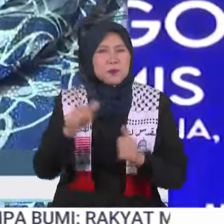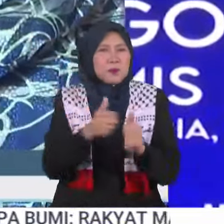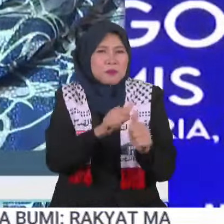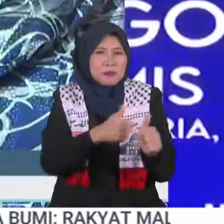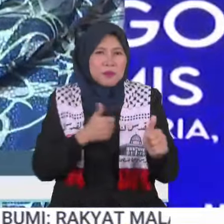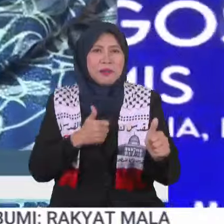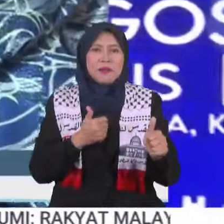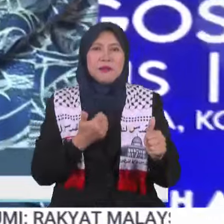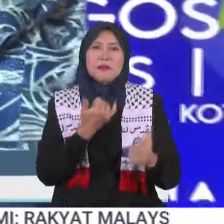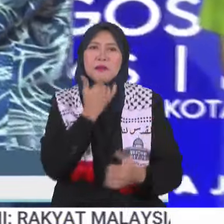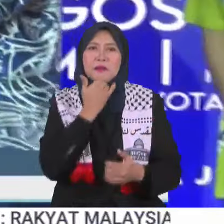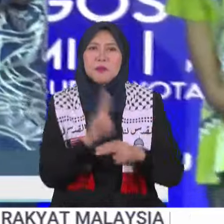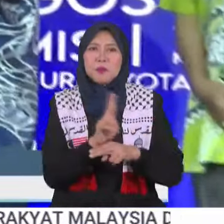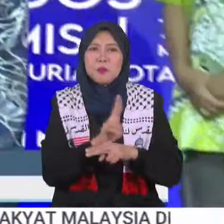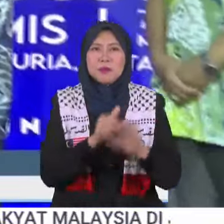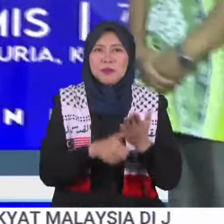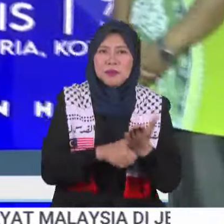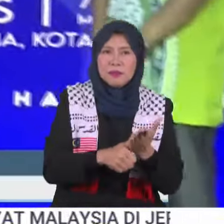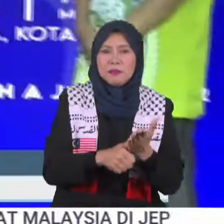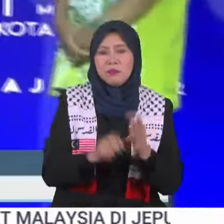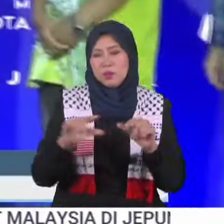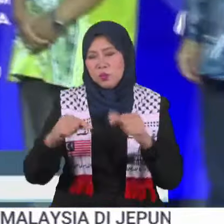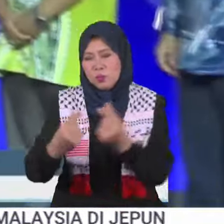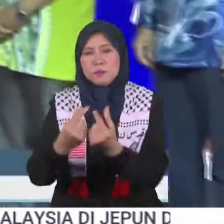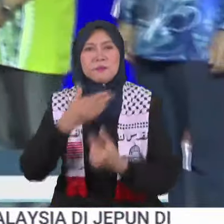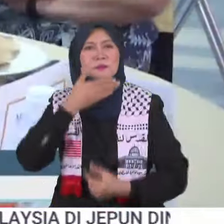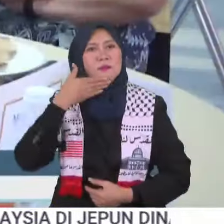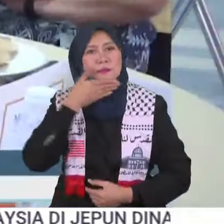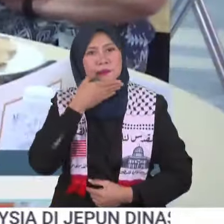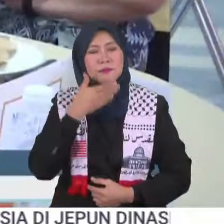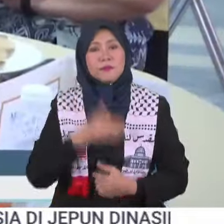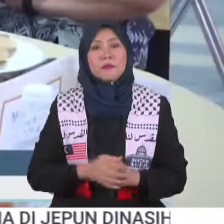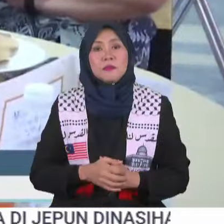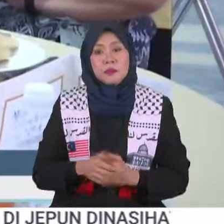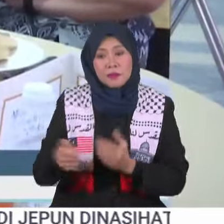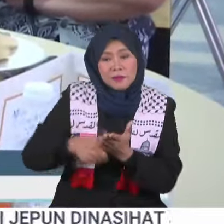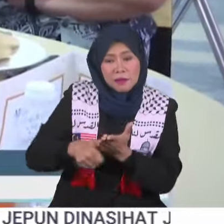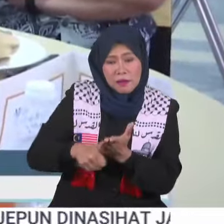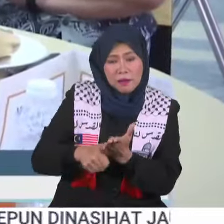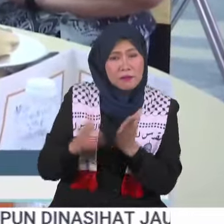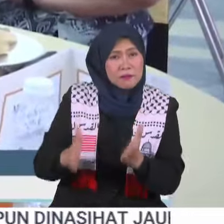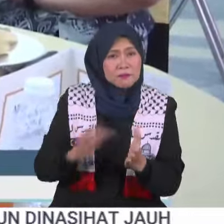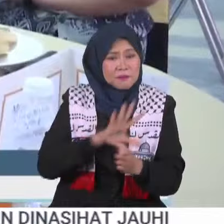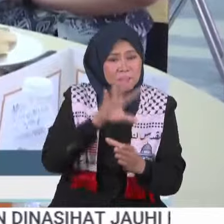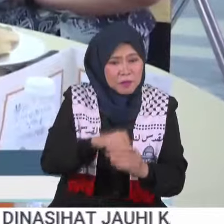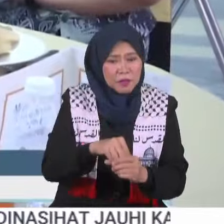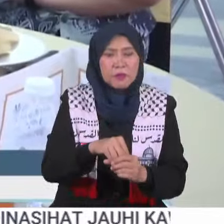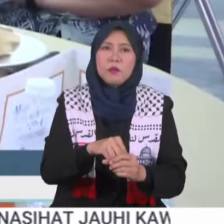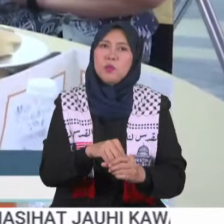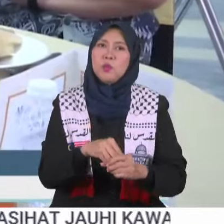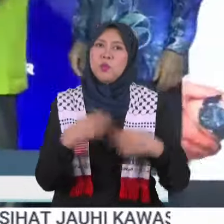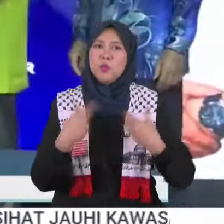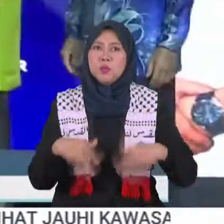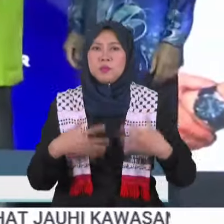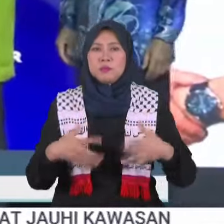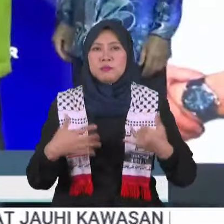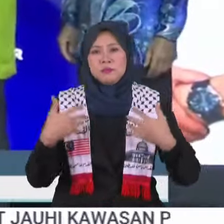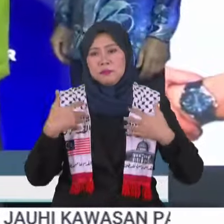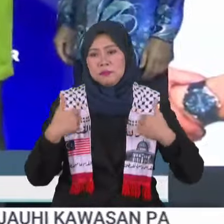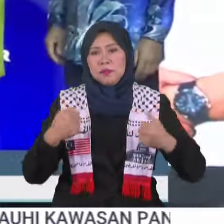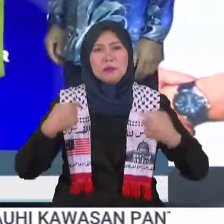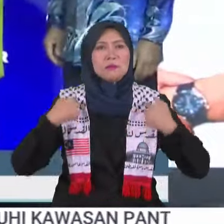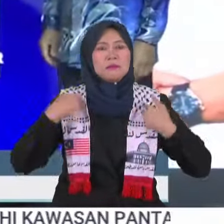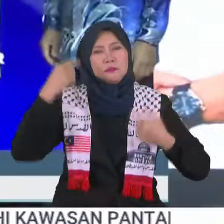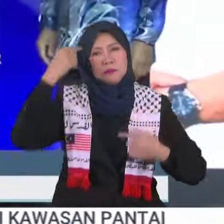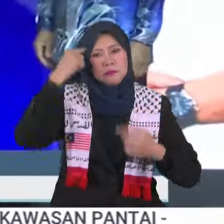dada dalam kalangan belia. Penyalahgunaan dadah bukan sahaja mendatangkan kemudaratan kepada kesihatan fizikal,